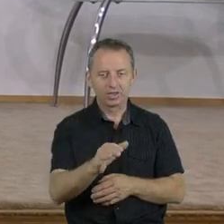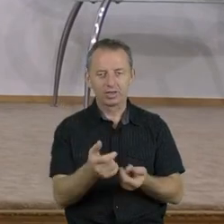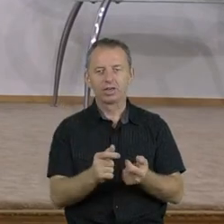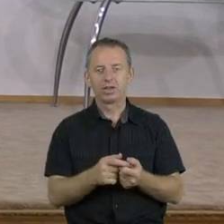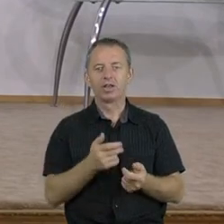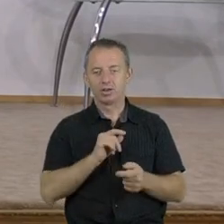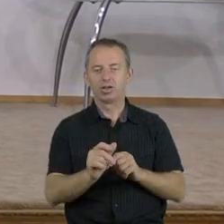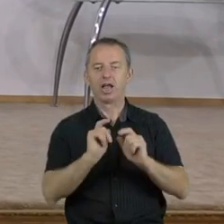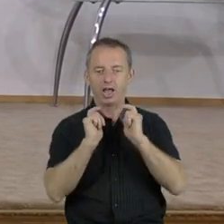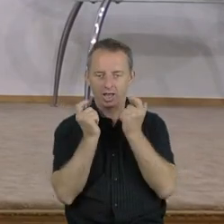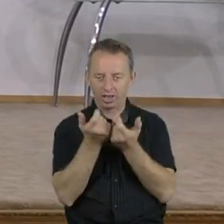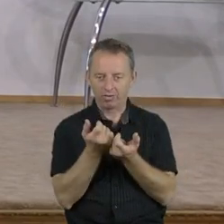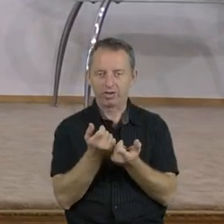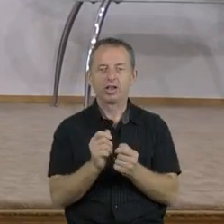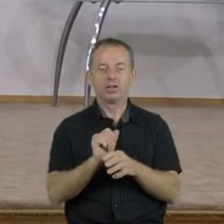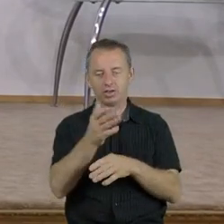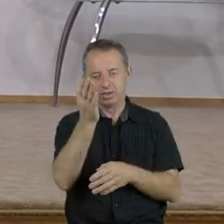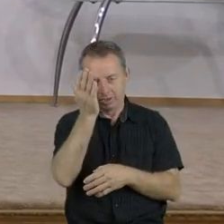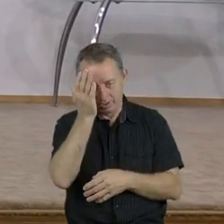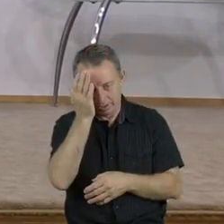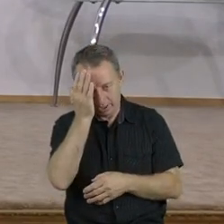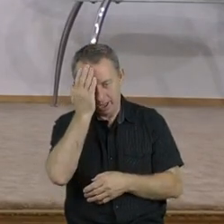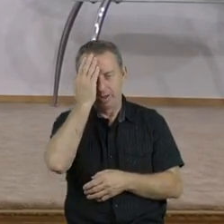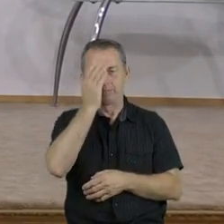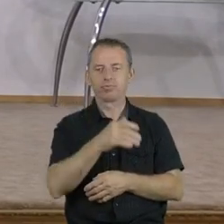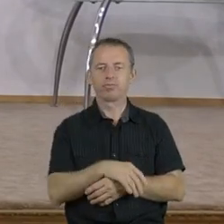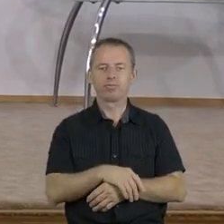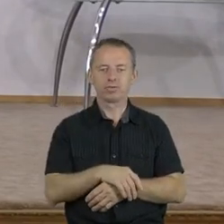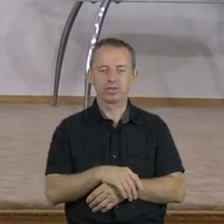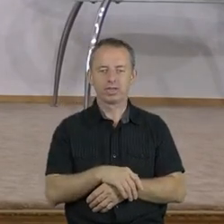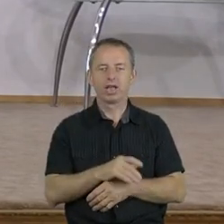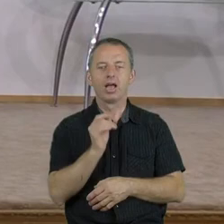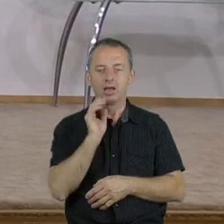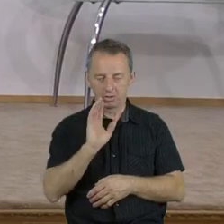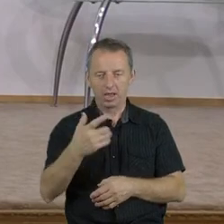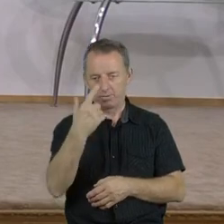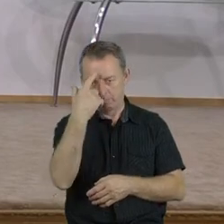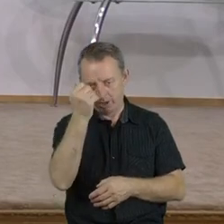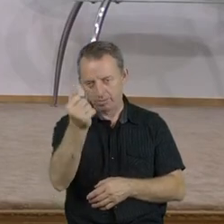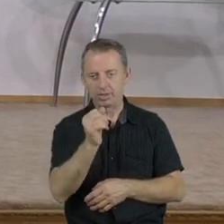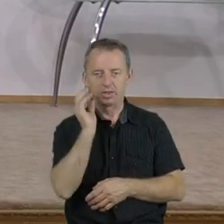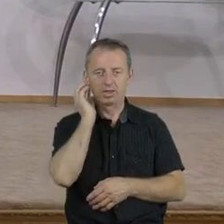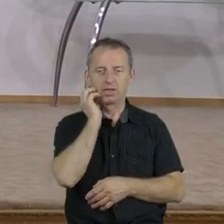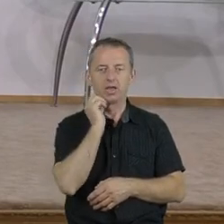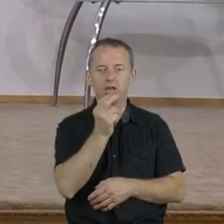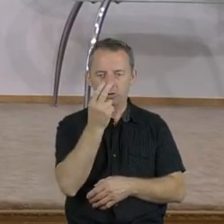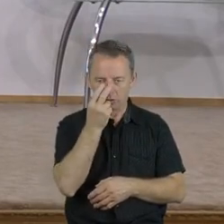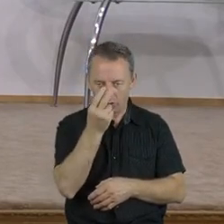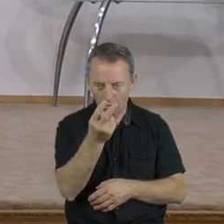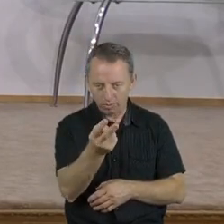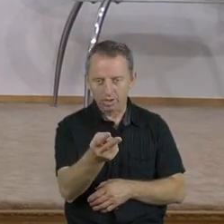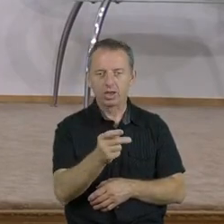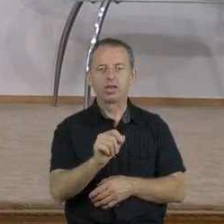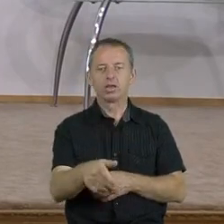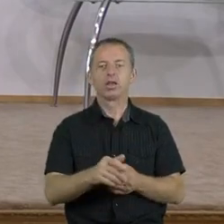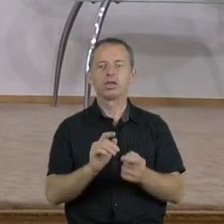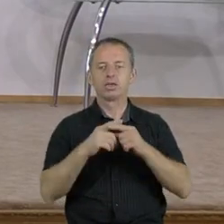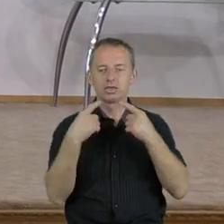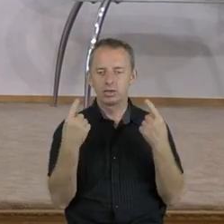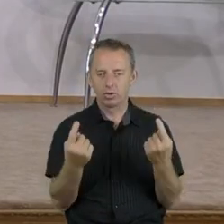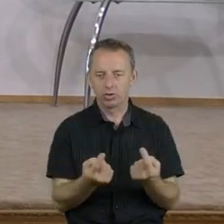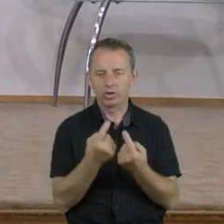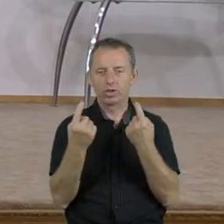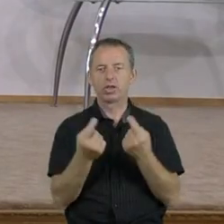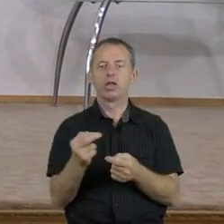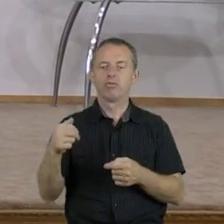jestem adwentystą, tą książkę już znam niemalże na pamięć. I zobaczcie, i taka sytuacja. W